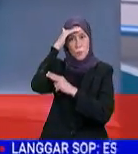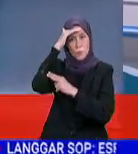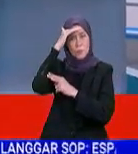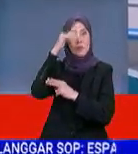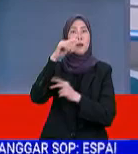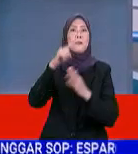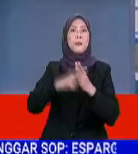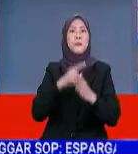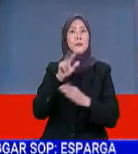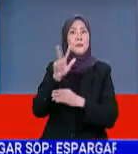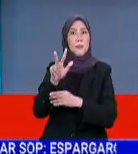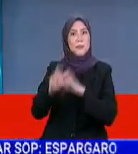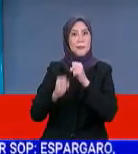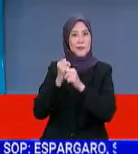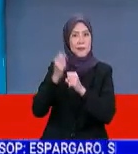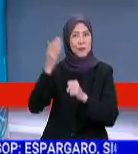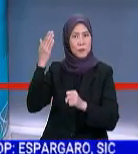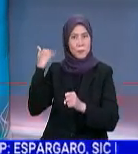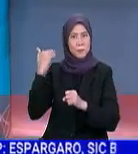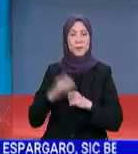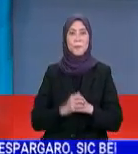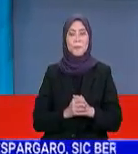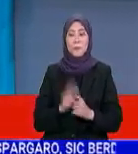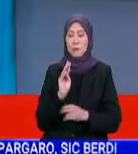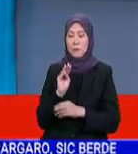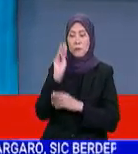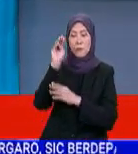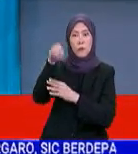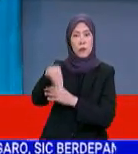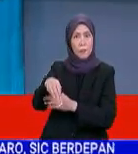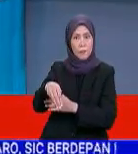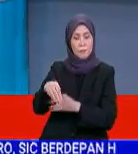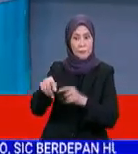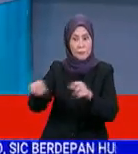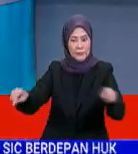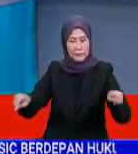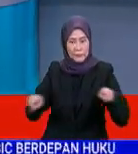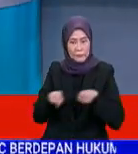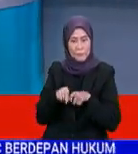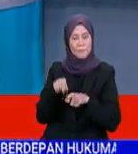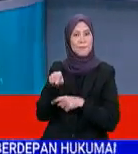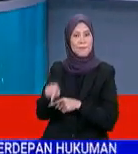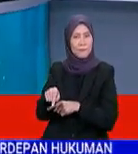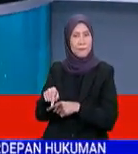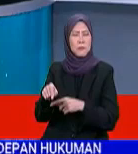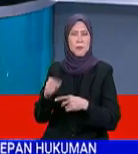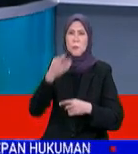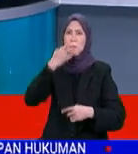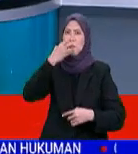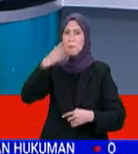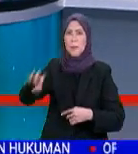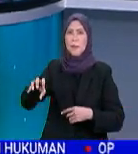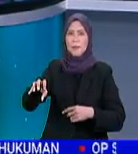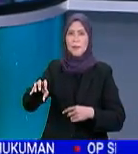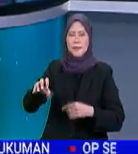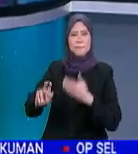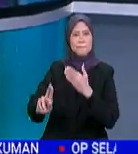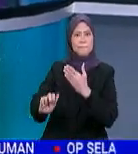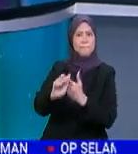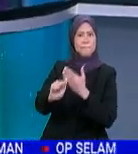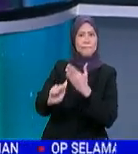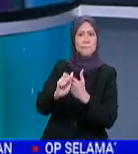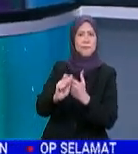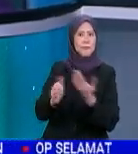pada Mac tahun lalu. Muar, salah satu lokasi di Kenalpasti, mempunyai titik panas yang berisiko